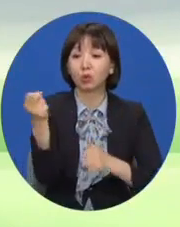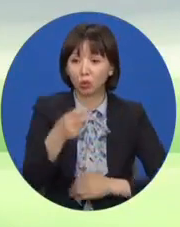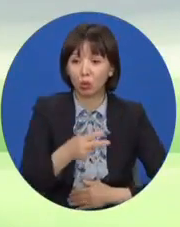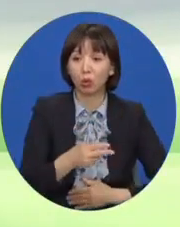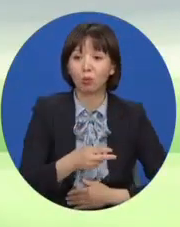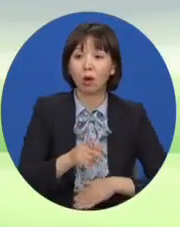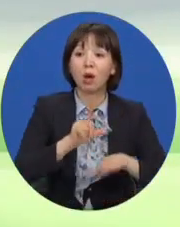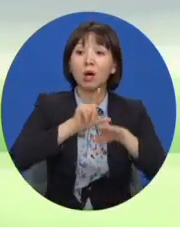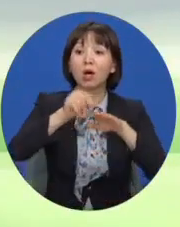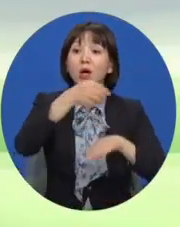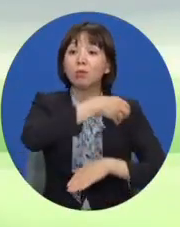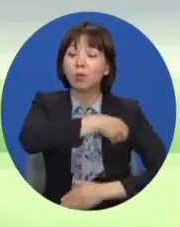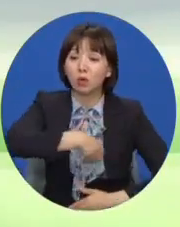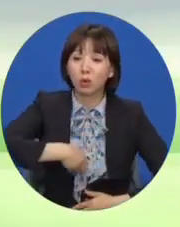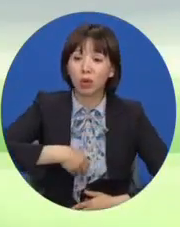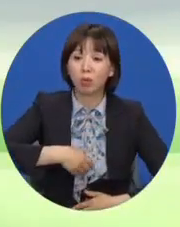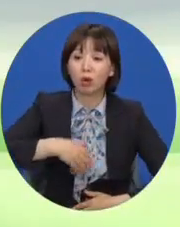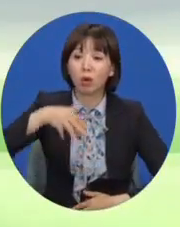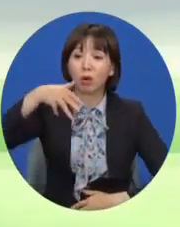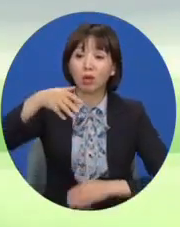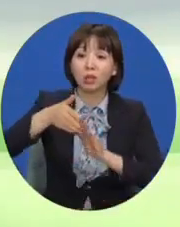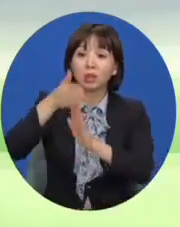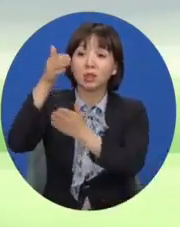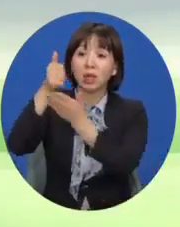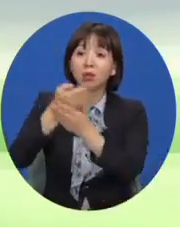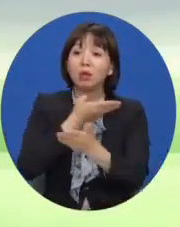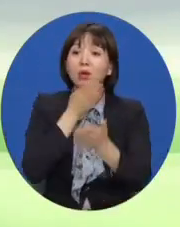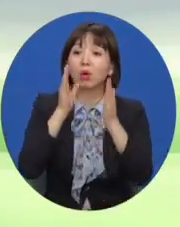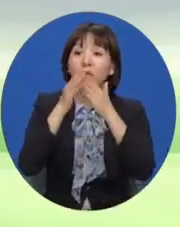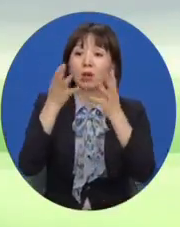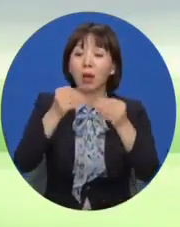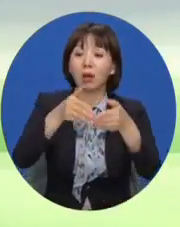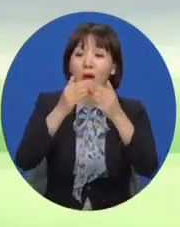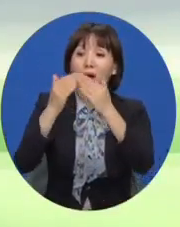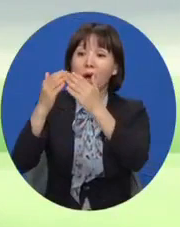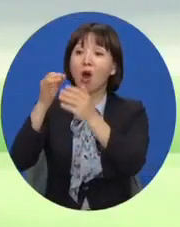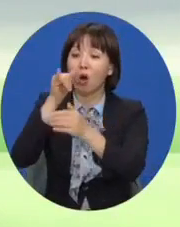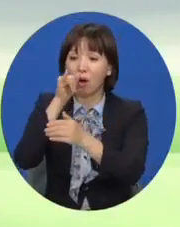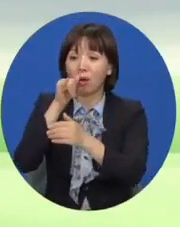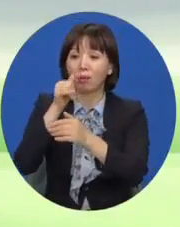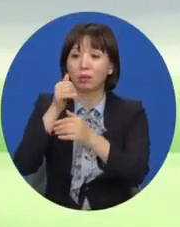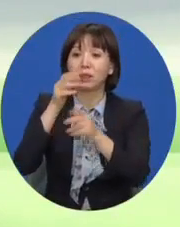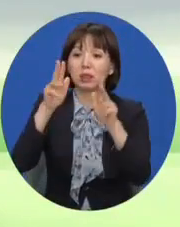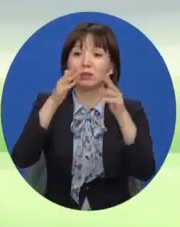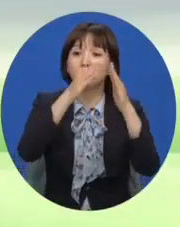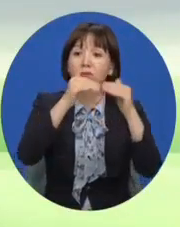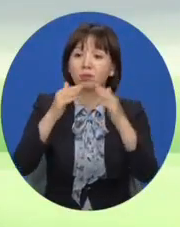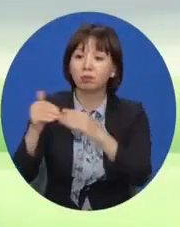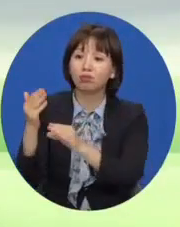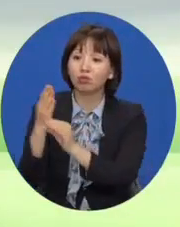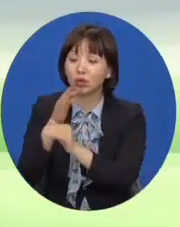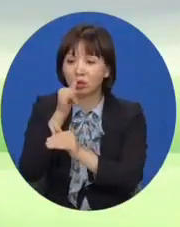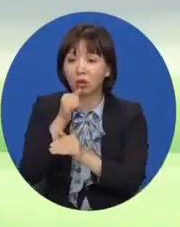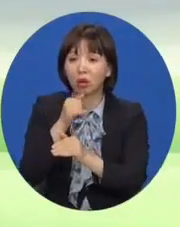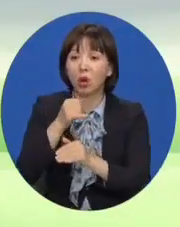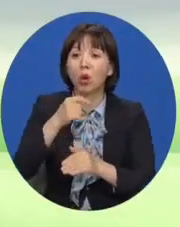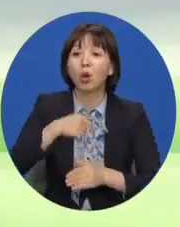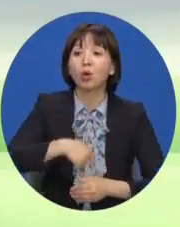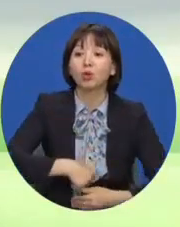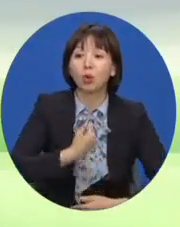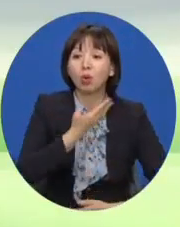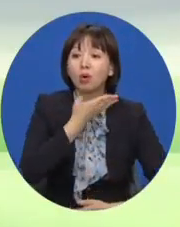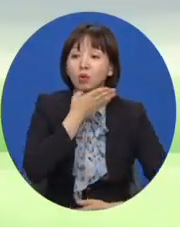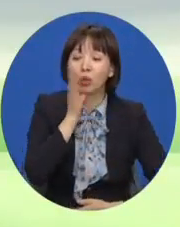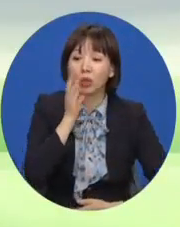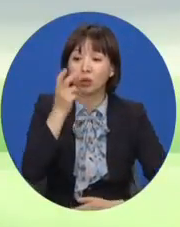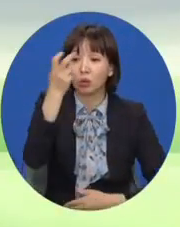읍면동에 요즘에 우리 최 후보님께서 경호당 아주 많이 지었죠. 여름에 문 닫고 있습니다. 이런 경호당에 독거 노인 돌봄이 센터를 만들어서 우리가